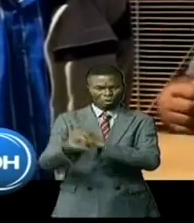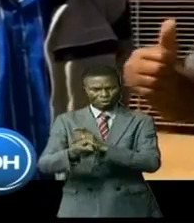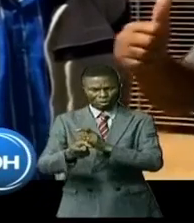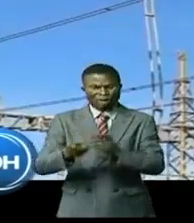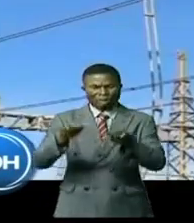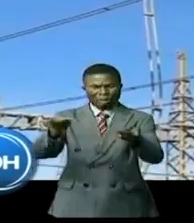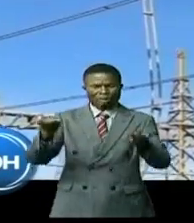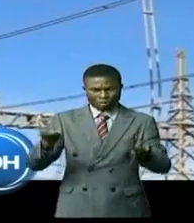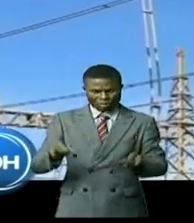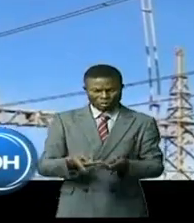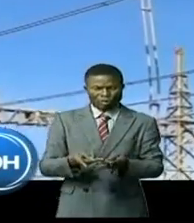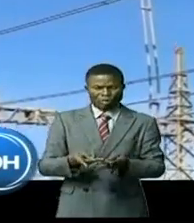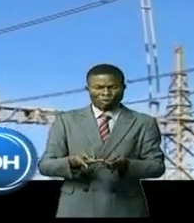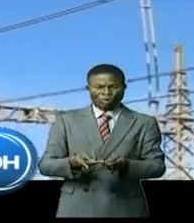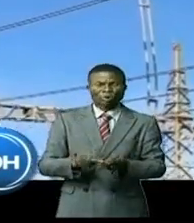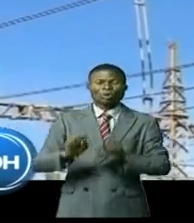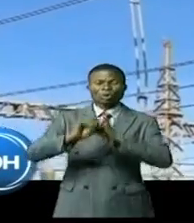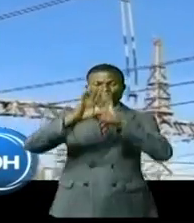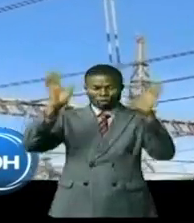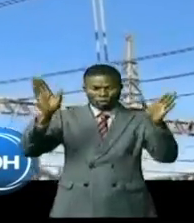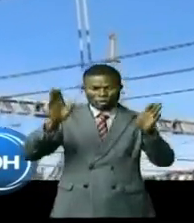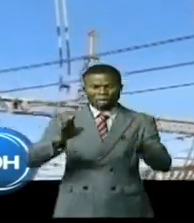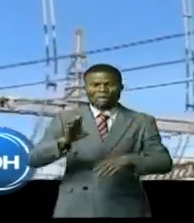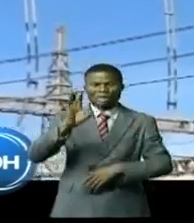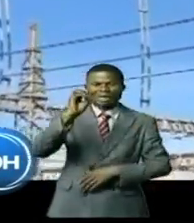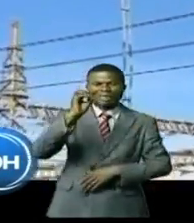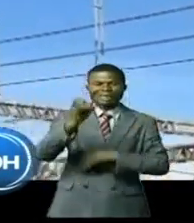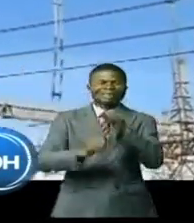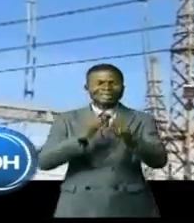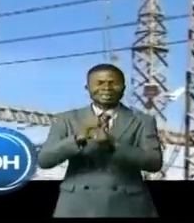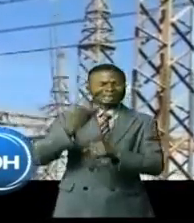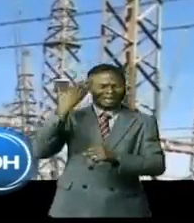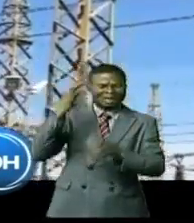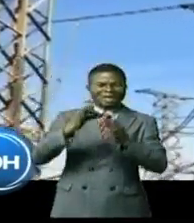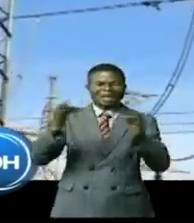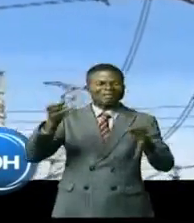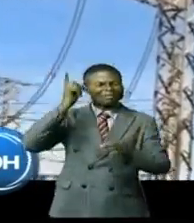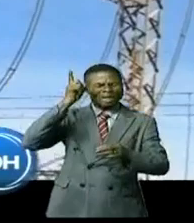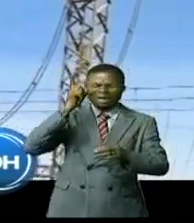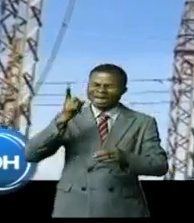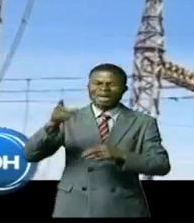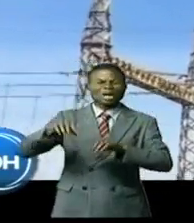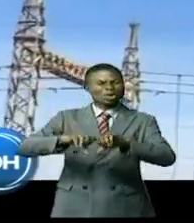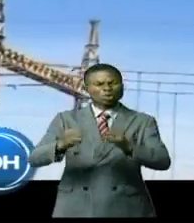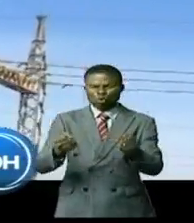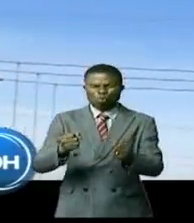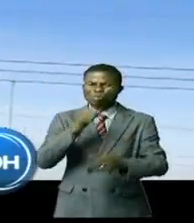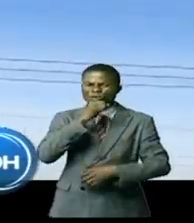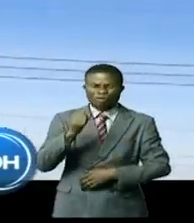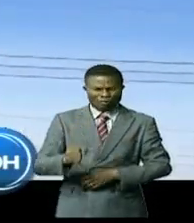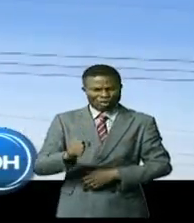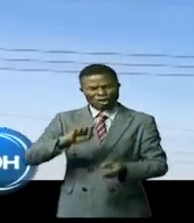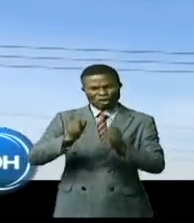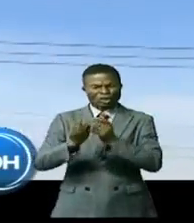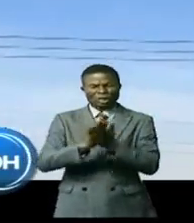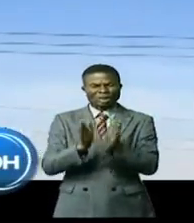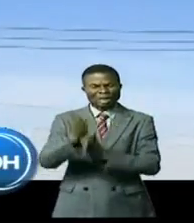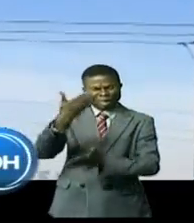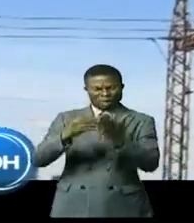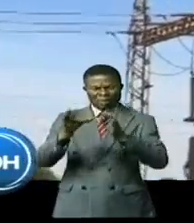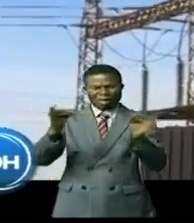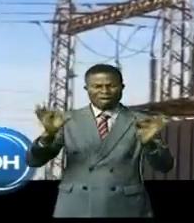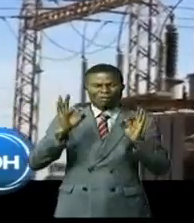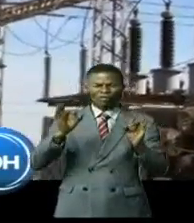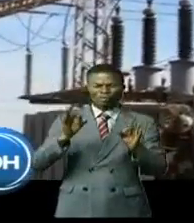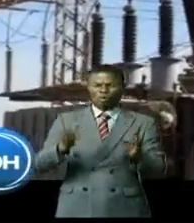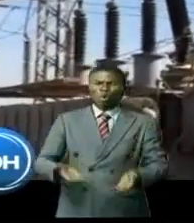poste Inibou vieil de plus de 50 ans, de décharger l'alimentation de la RVA avec toutes ces nouvelles